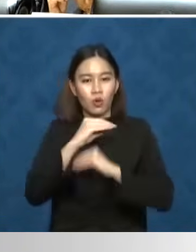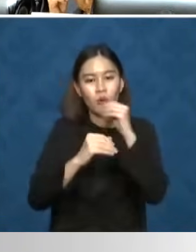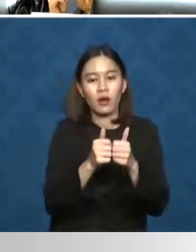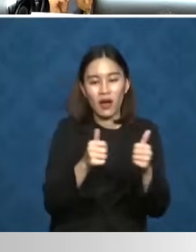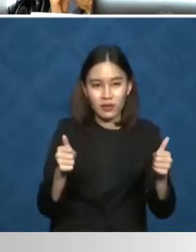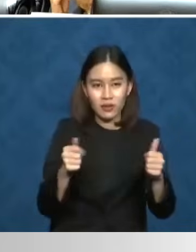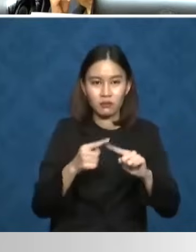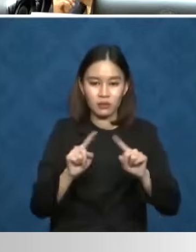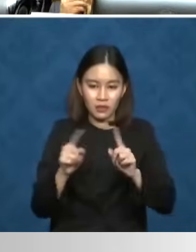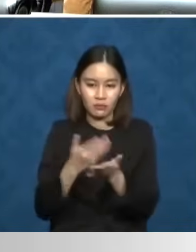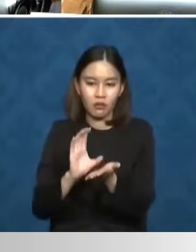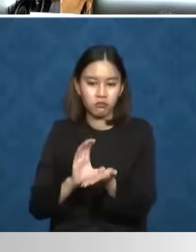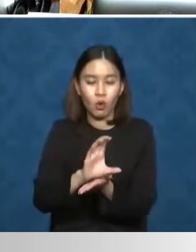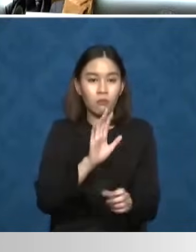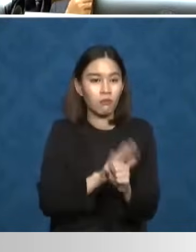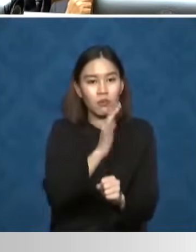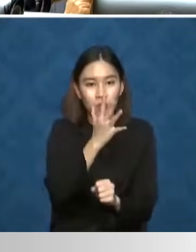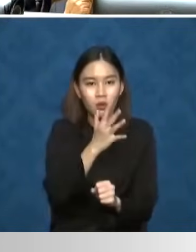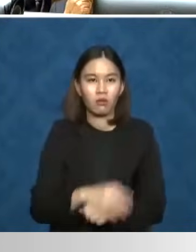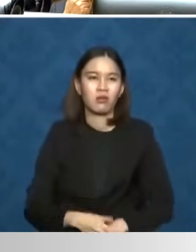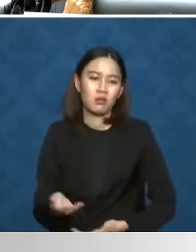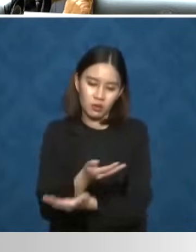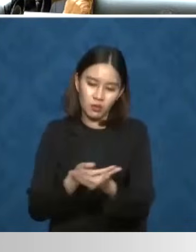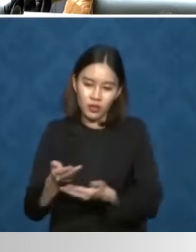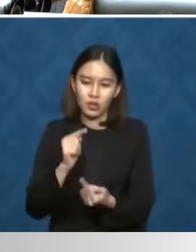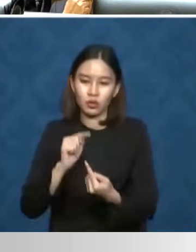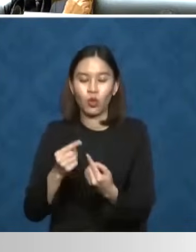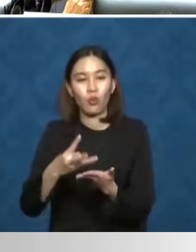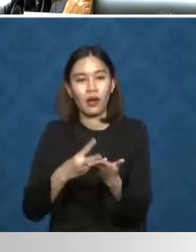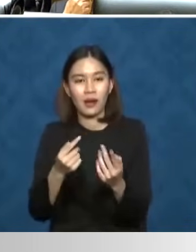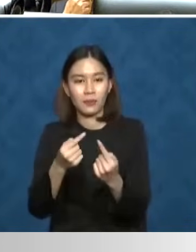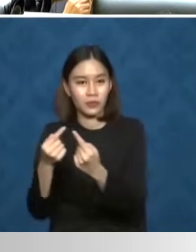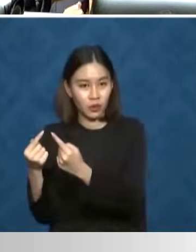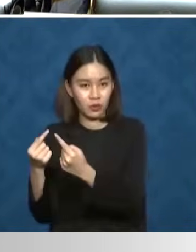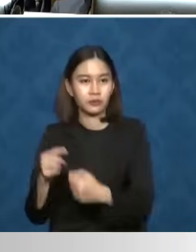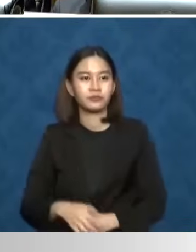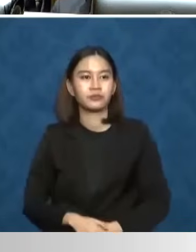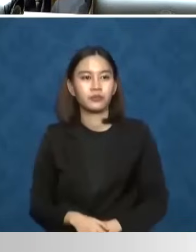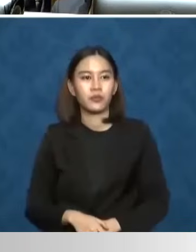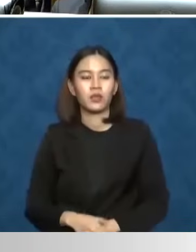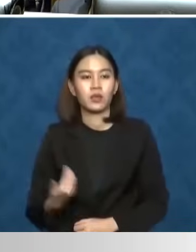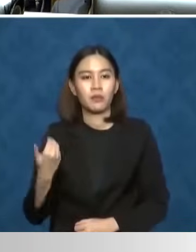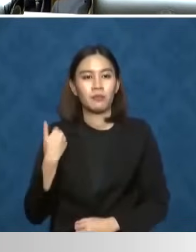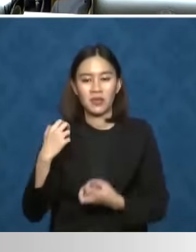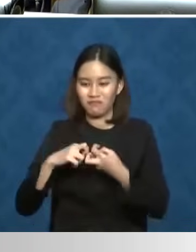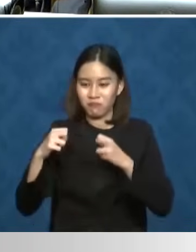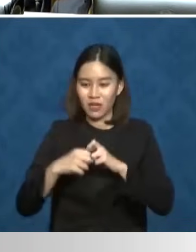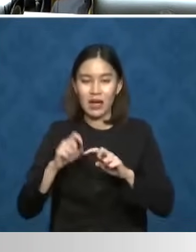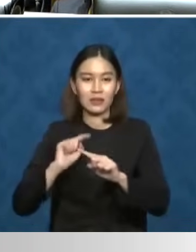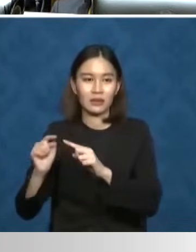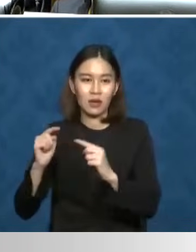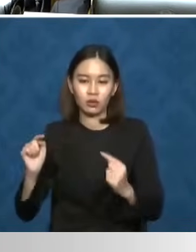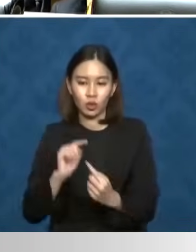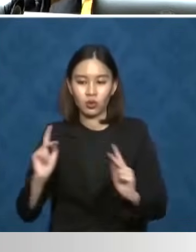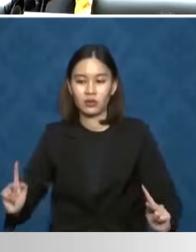ครับแต่งบประมาณไม่เพียงพอซึ่งจะต้องพิจารณาในวาระต่อไปอีกทั้งยังมีหลายปัญหาครับในกระทรวงทรัพยากรธรรม